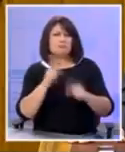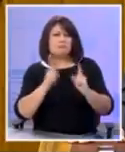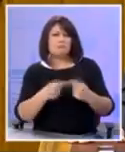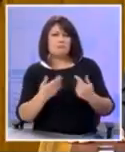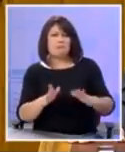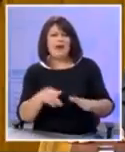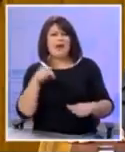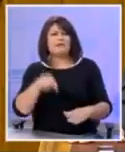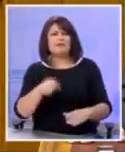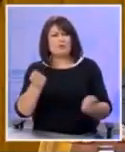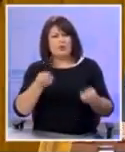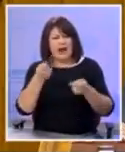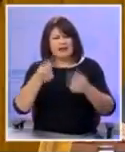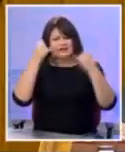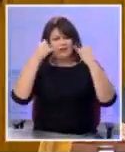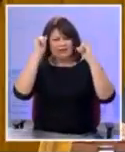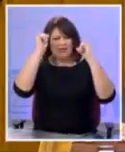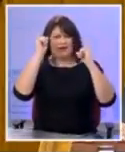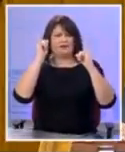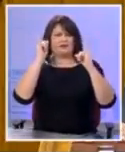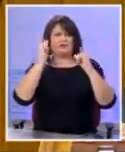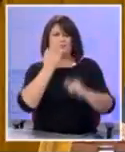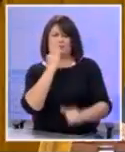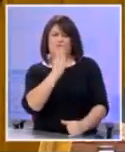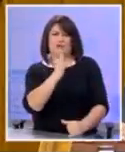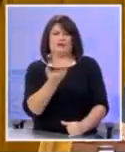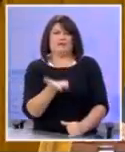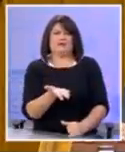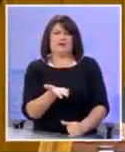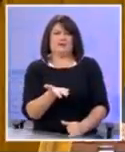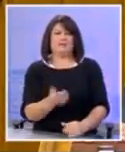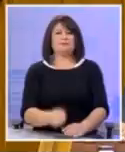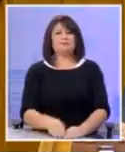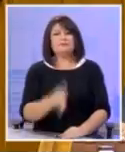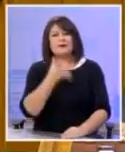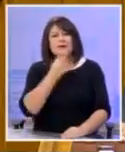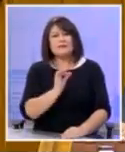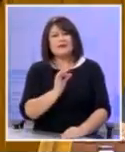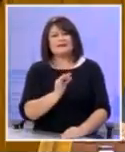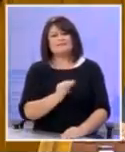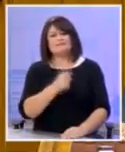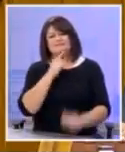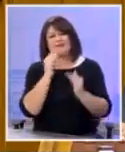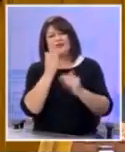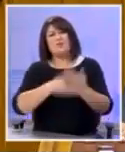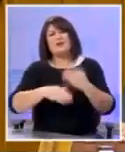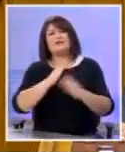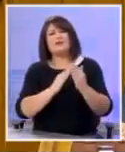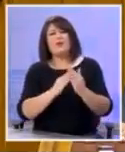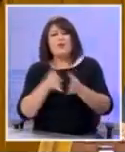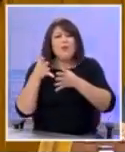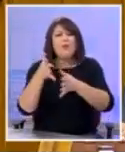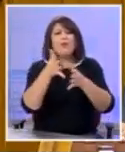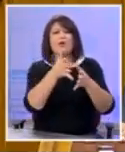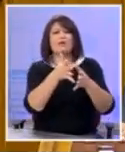θράσος. Είναι εκπληκτικό και αποτελεί κοροϊδία, θα έλεγα, η άποψη